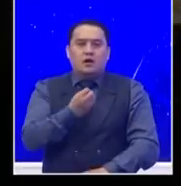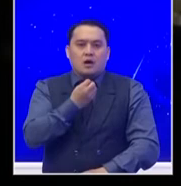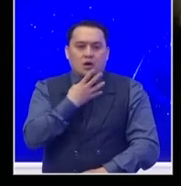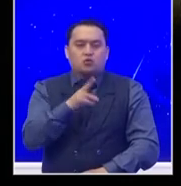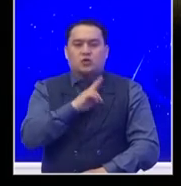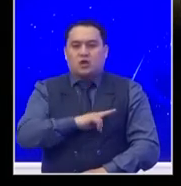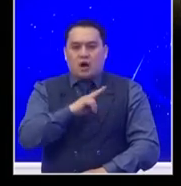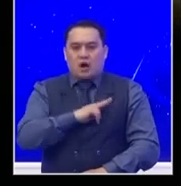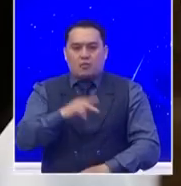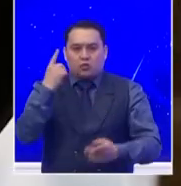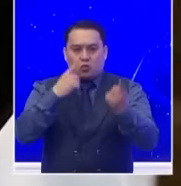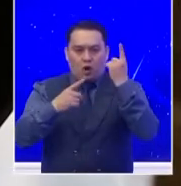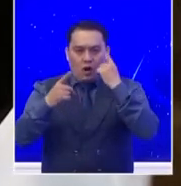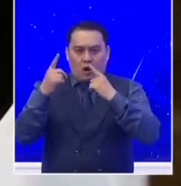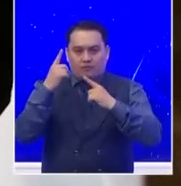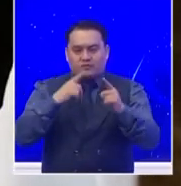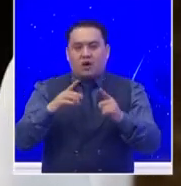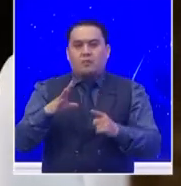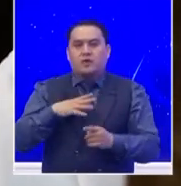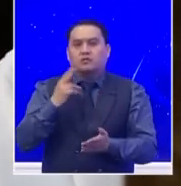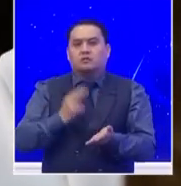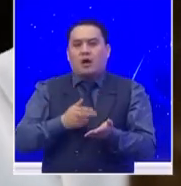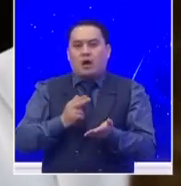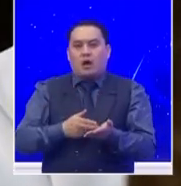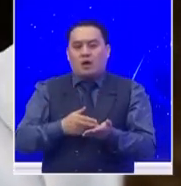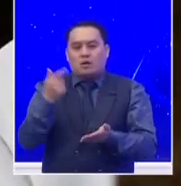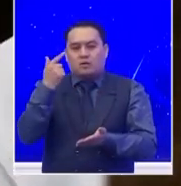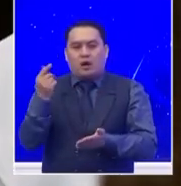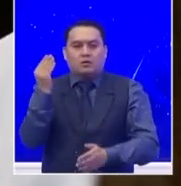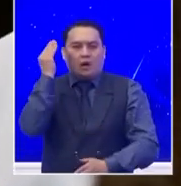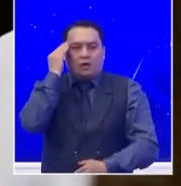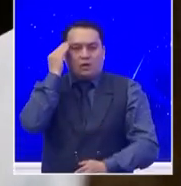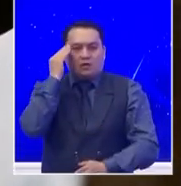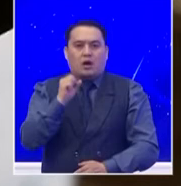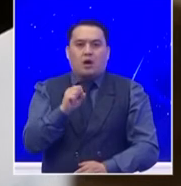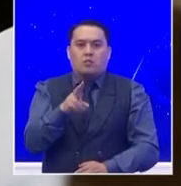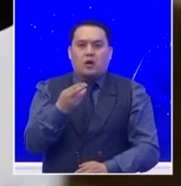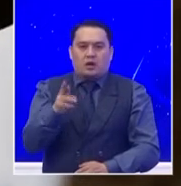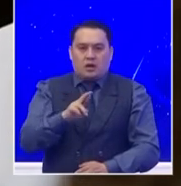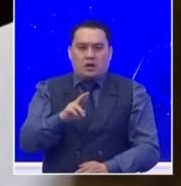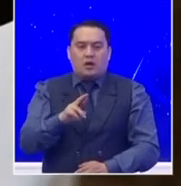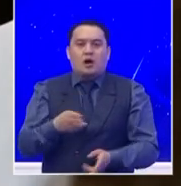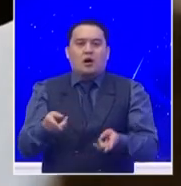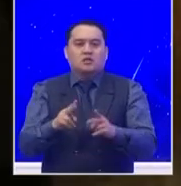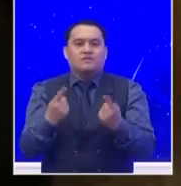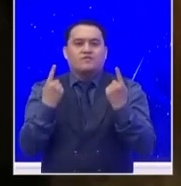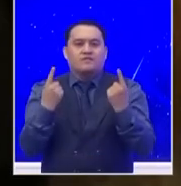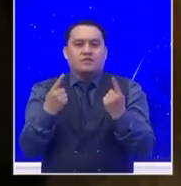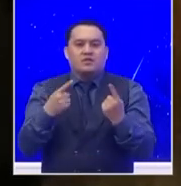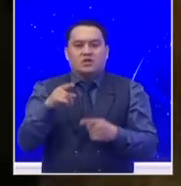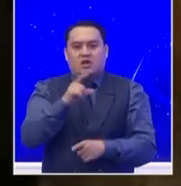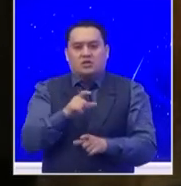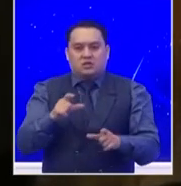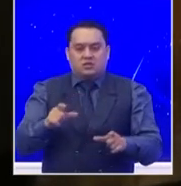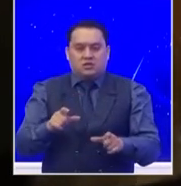работ зарубежных авторов под казахский лад еще раз доказывает многогранность талантов Абая Кунанбая. Он был и есть величайший сын казахской